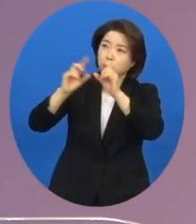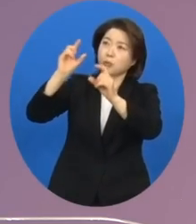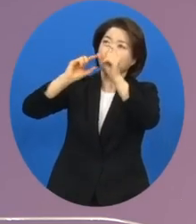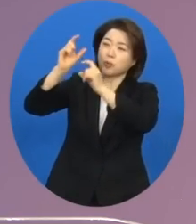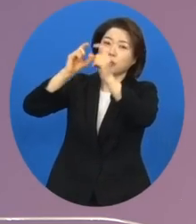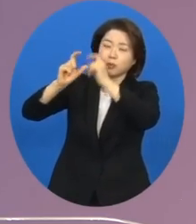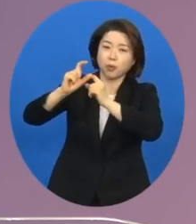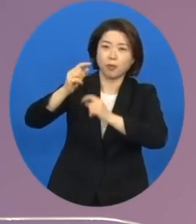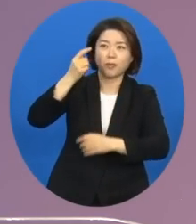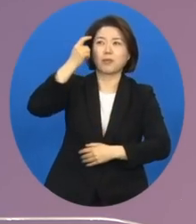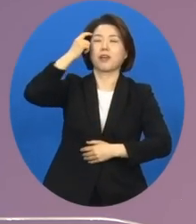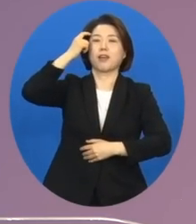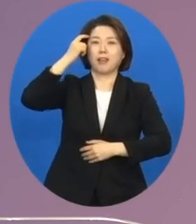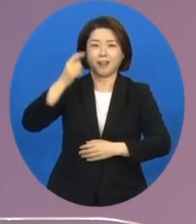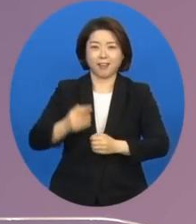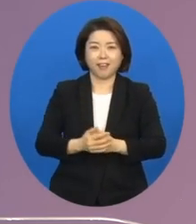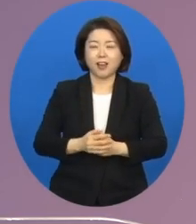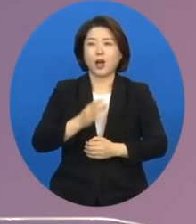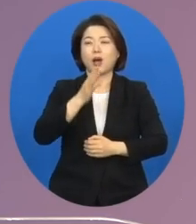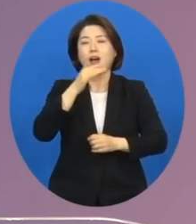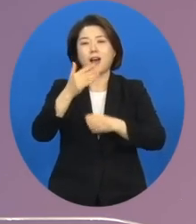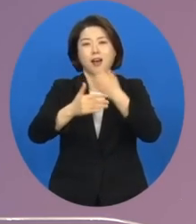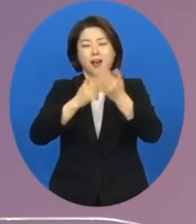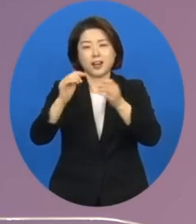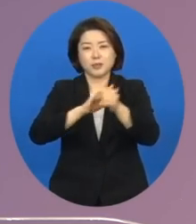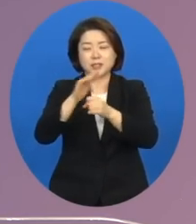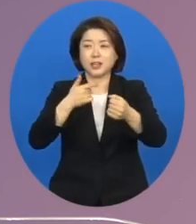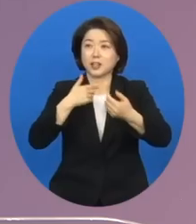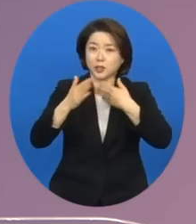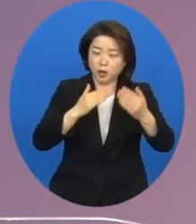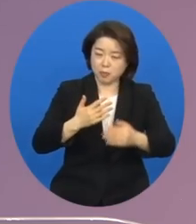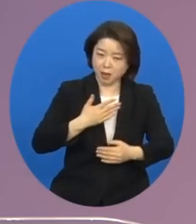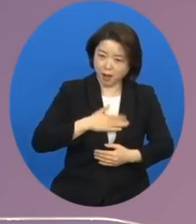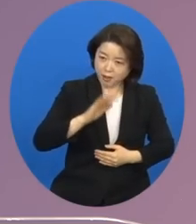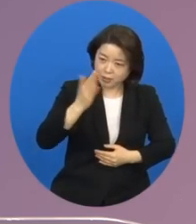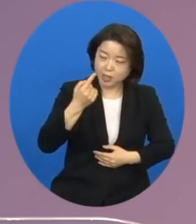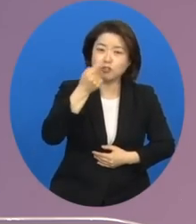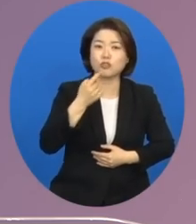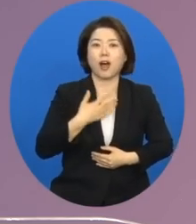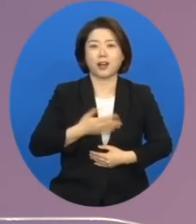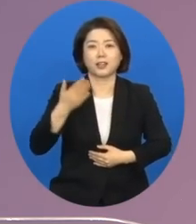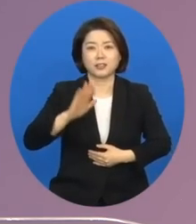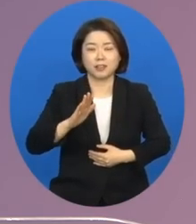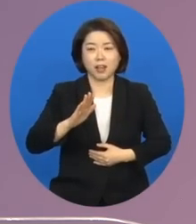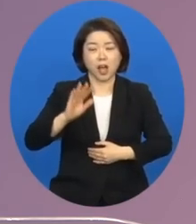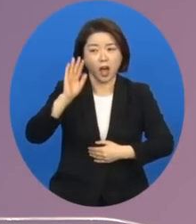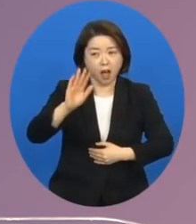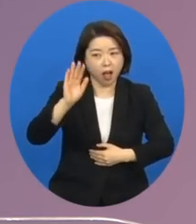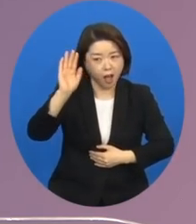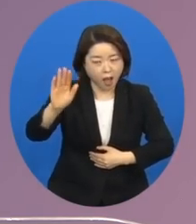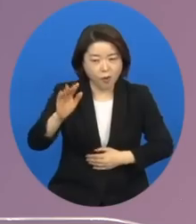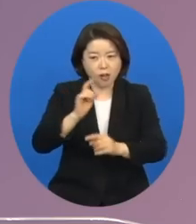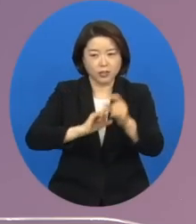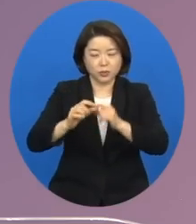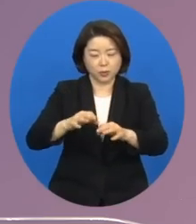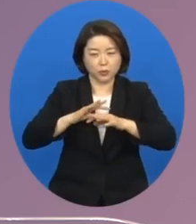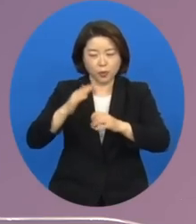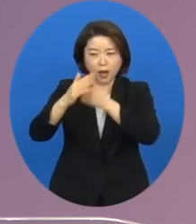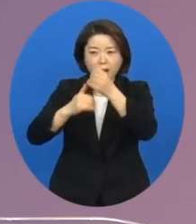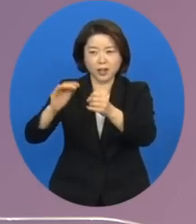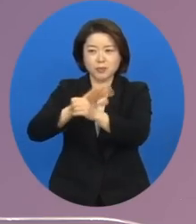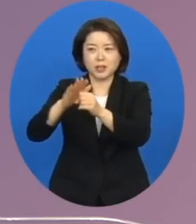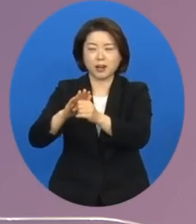하나님의 사랑을 이렇게 경험한 것으로 내가 알게 된 것 같았는데 더 놀라운 하나님의 사랑을 알게 되니